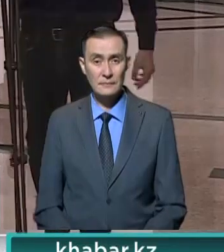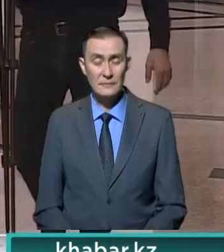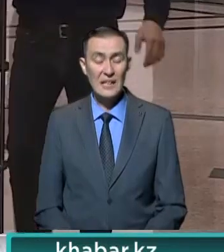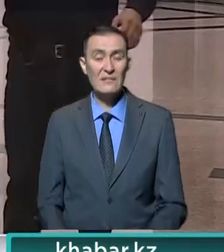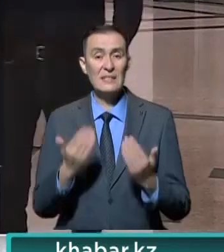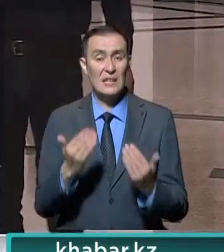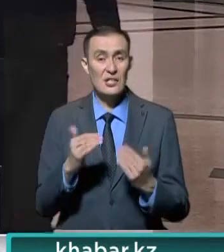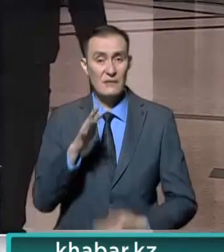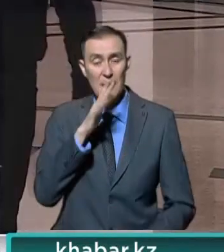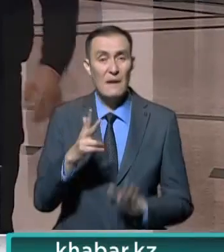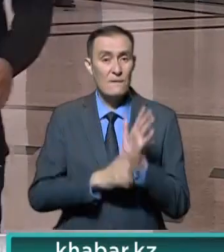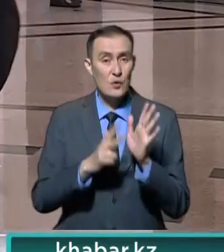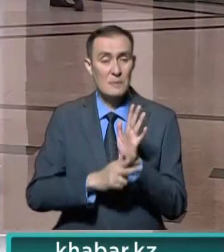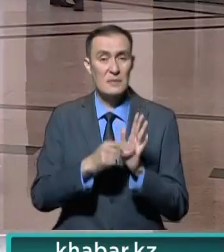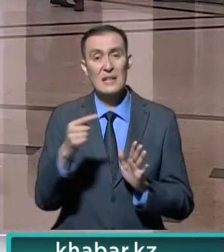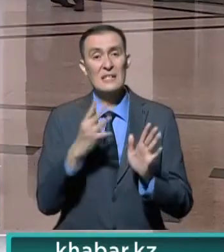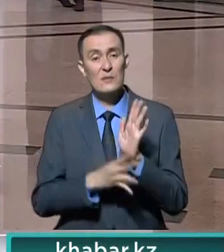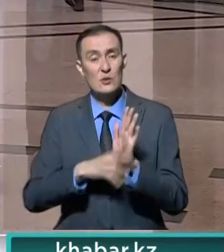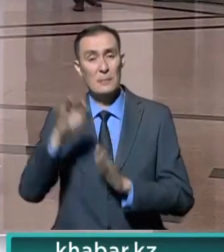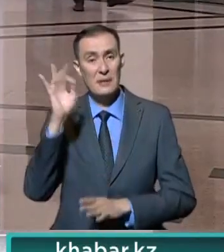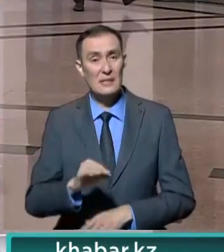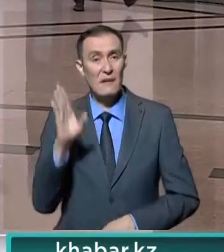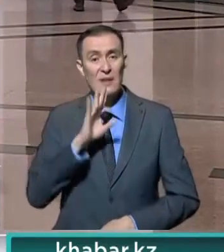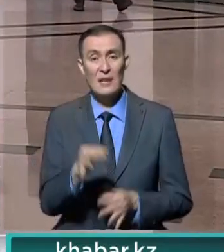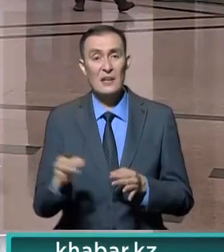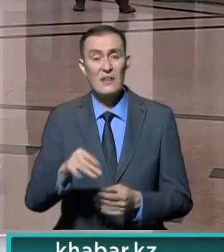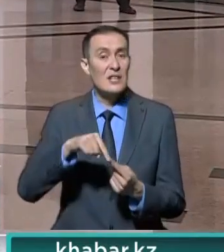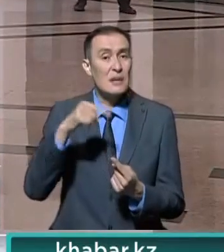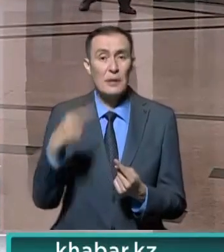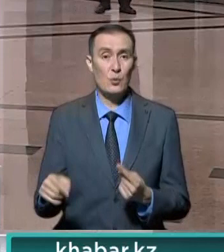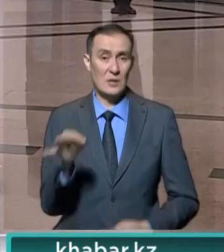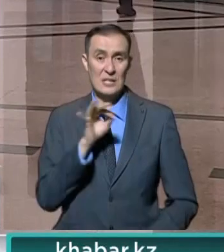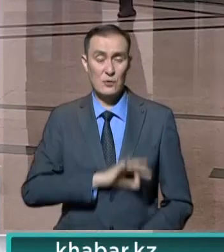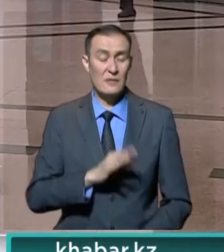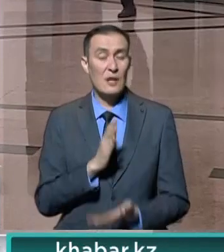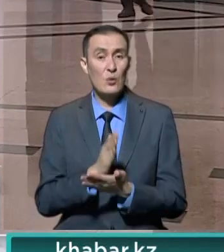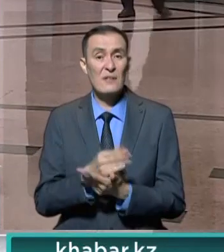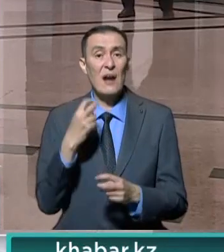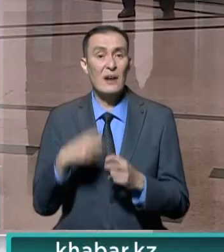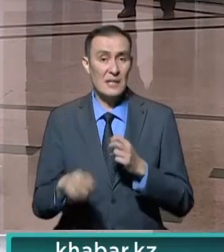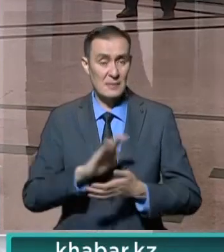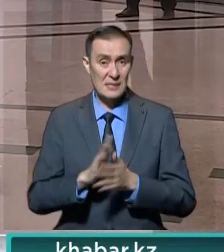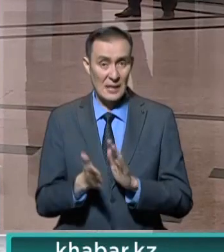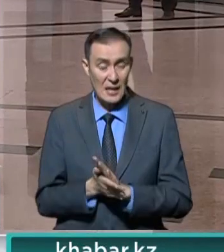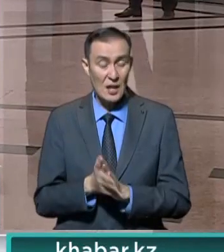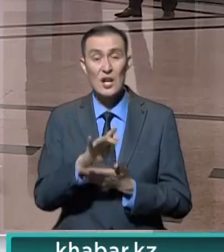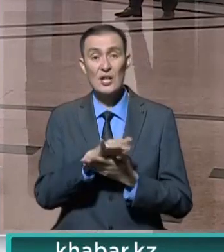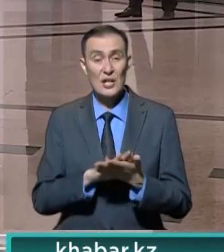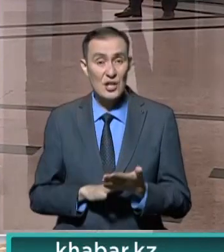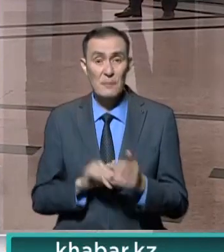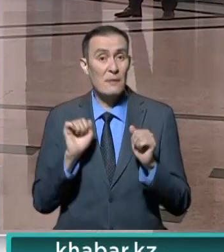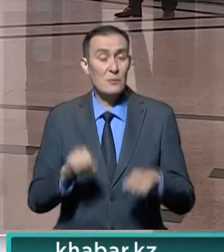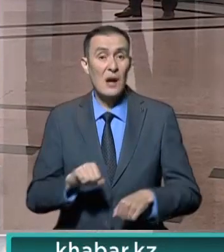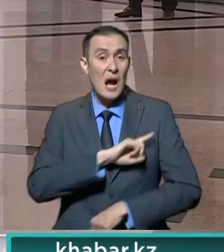В настоящее время 80-90% водохранилища непригодно для использования и находится в аварийном состоянии. В дальнейшем при